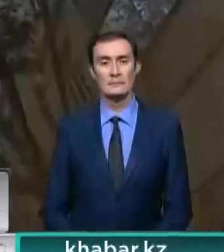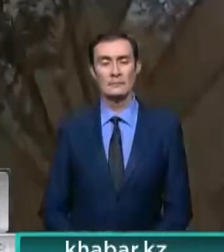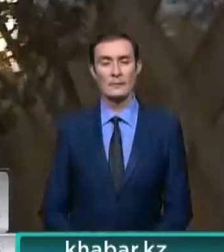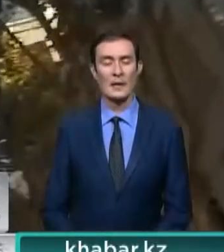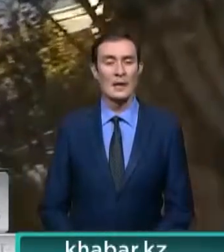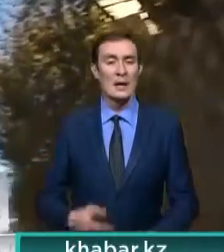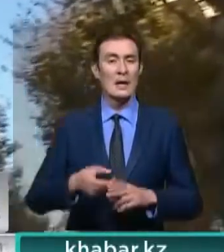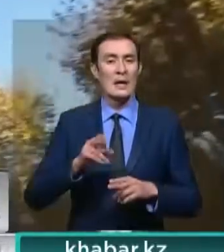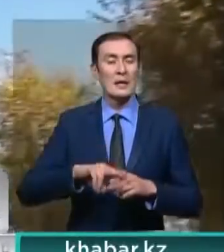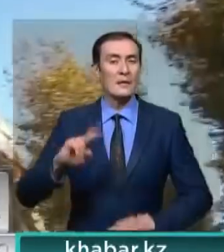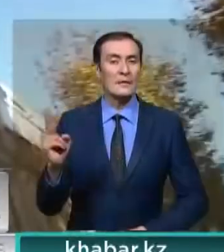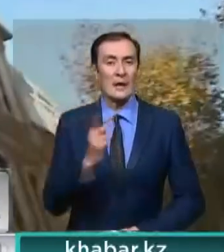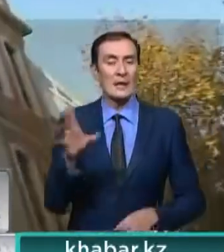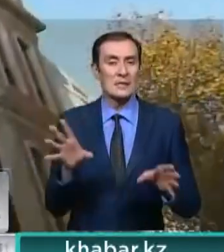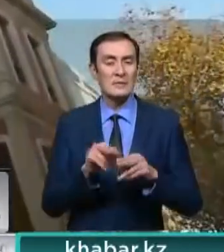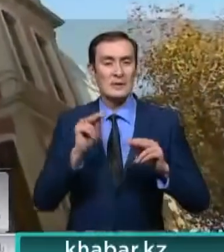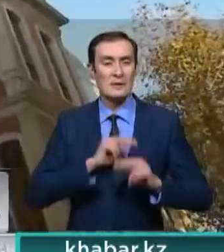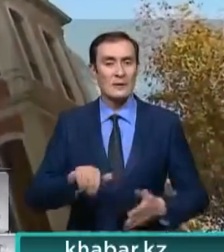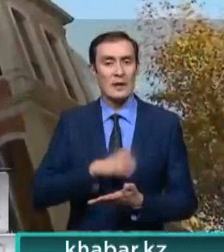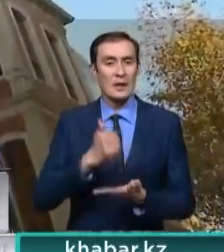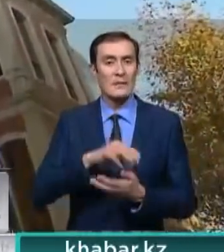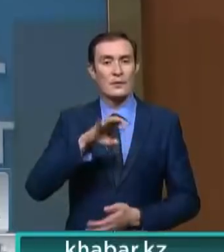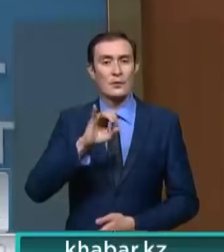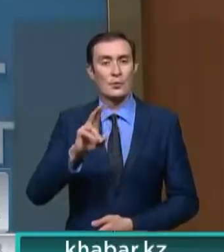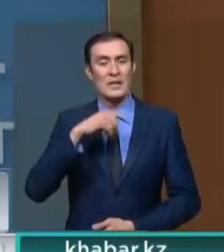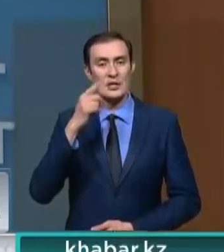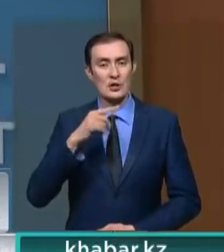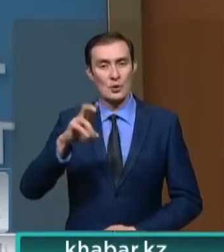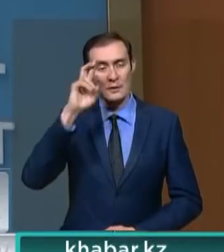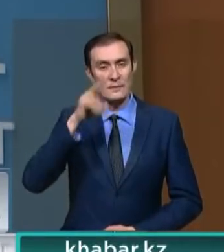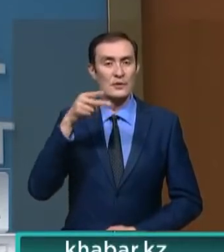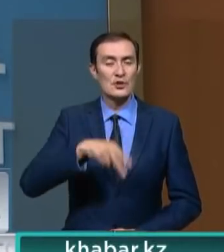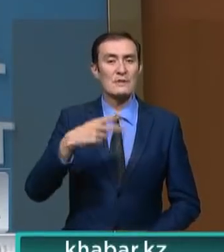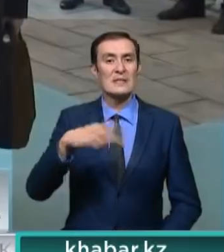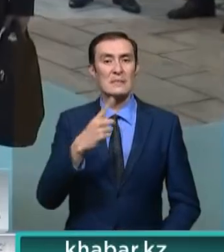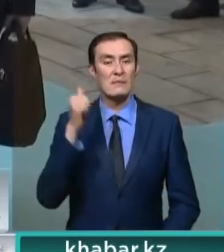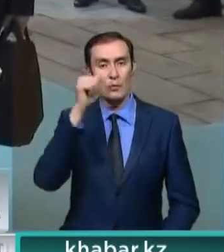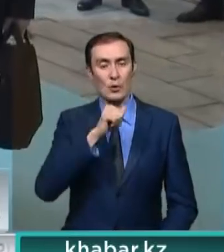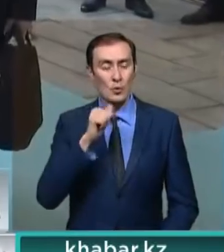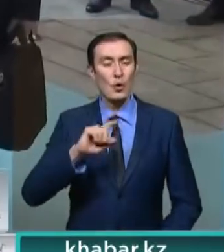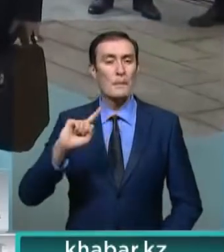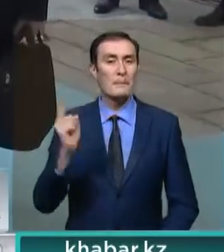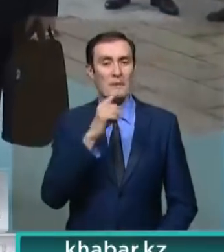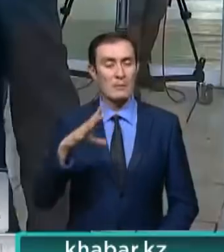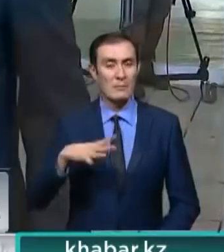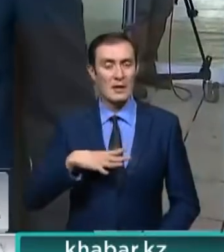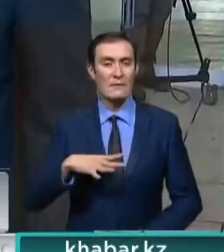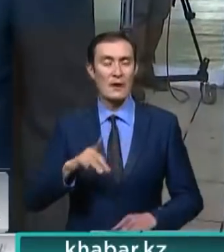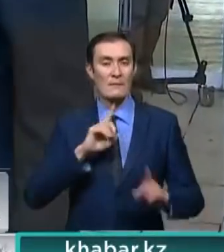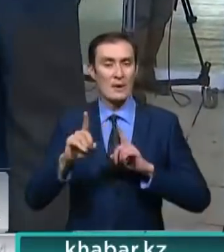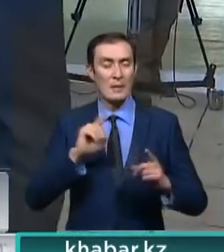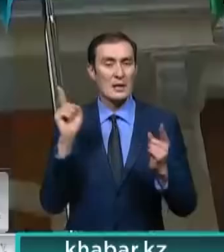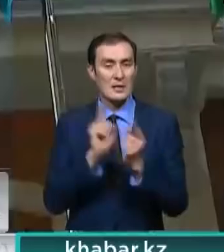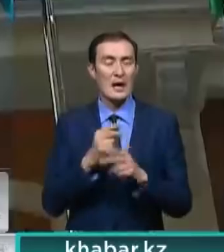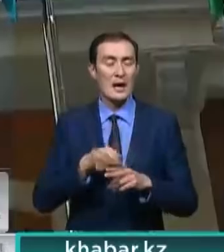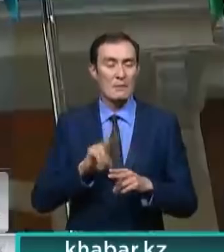Это вторая совместная работа глав тюркоязычных государств в 2021 году, но первая в очном формате, что